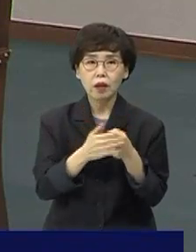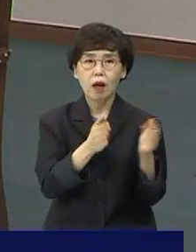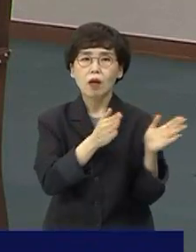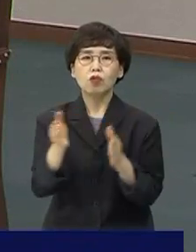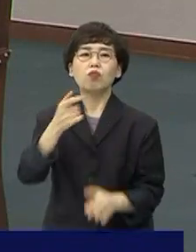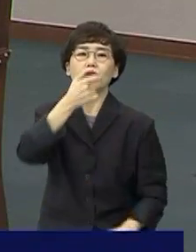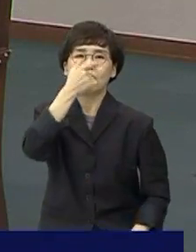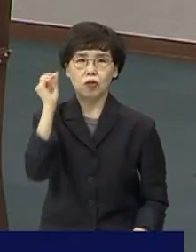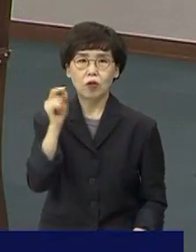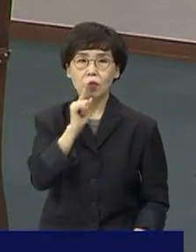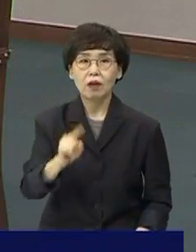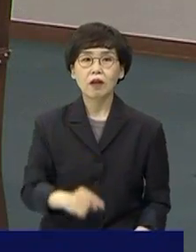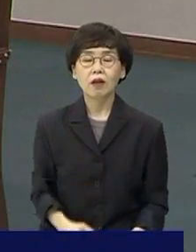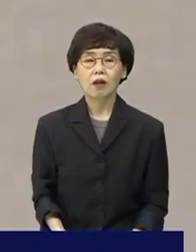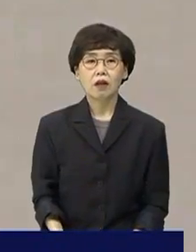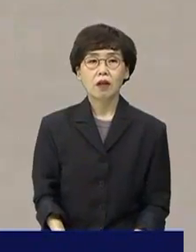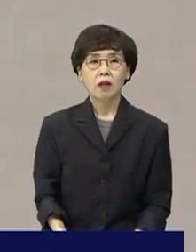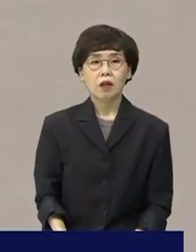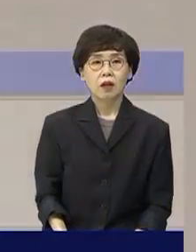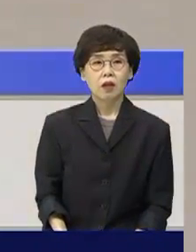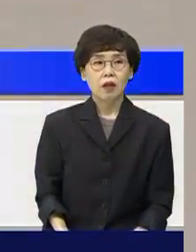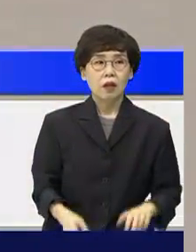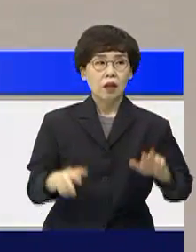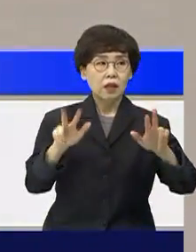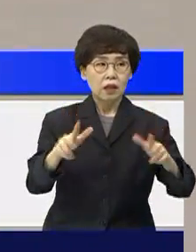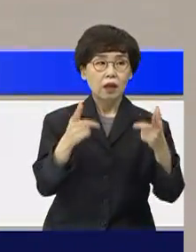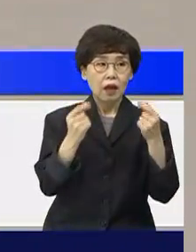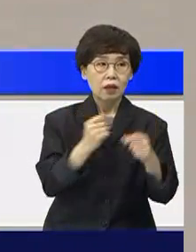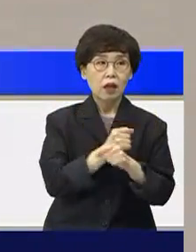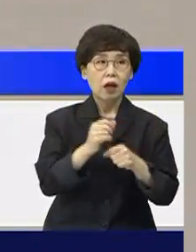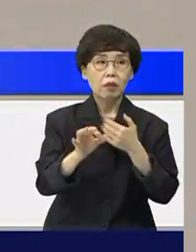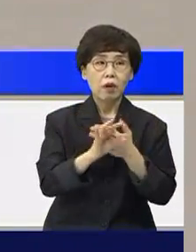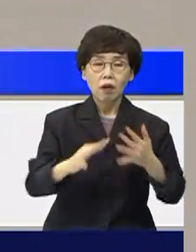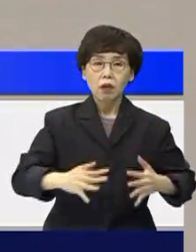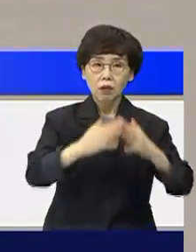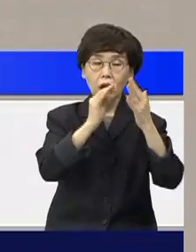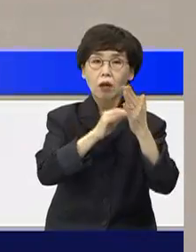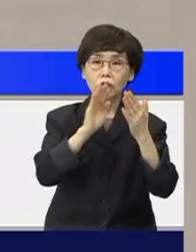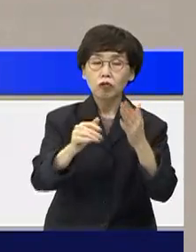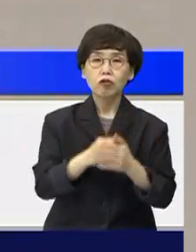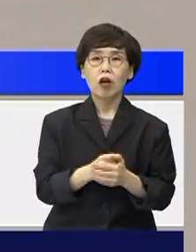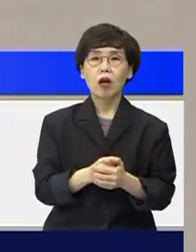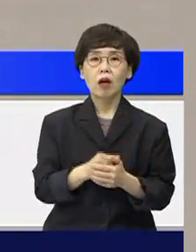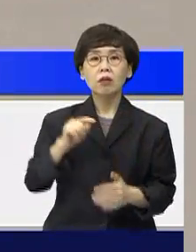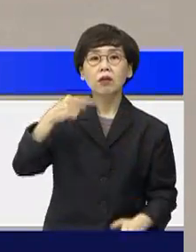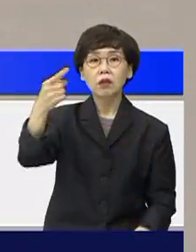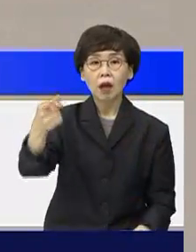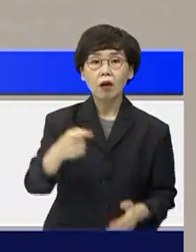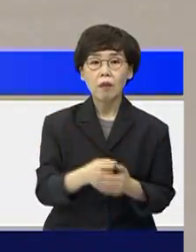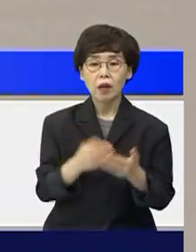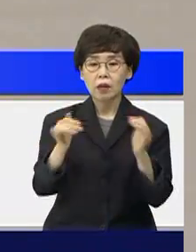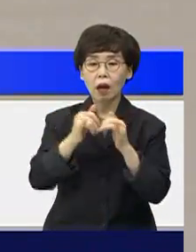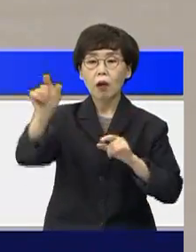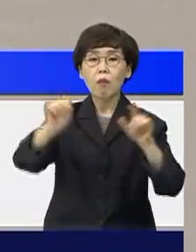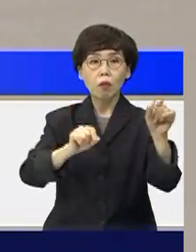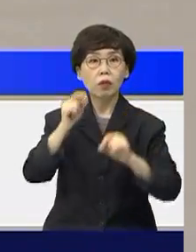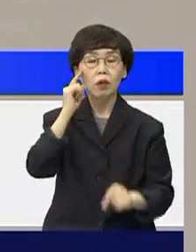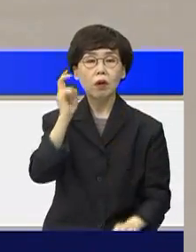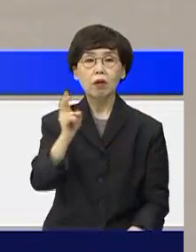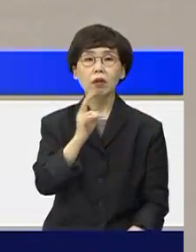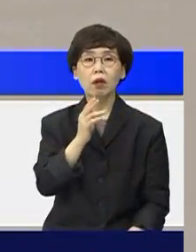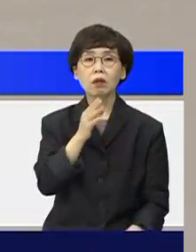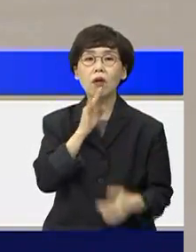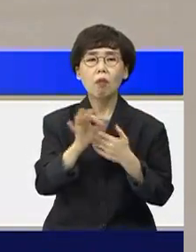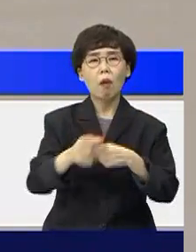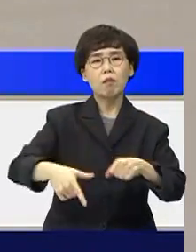부족을 지적하고 있습니다. 지금같이 해서는 극장 짓고 나서, 건물 짓고 나서 극장 사람들 뽑을 텐데 그러면